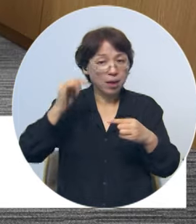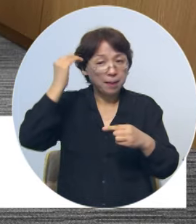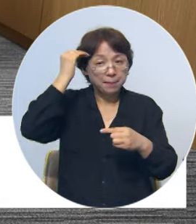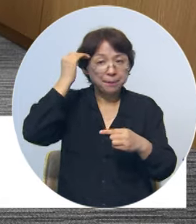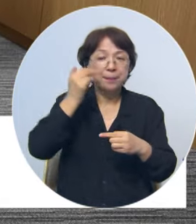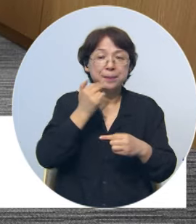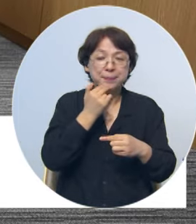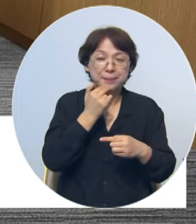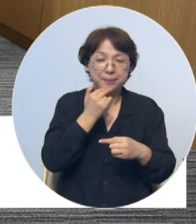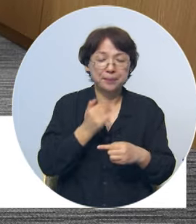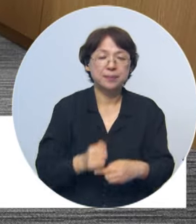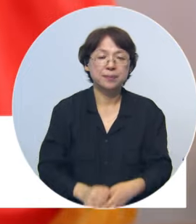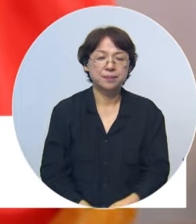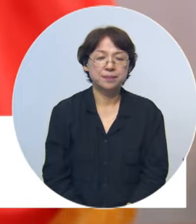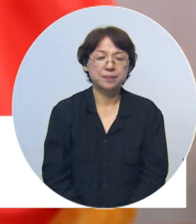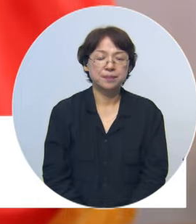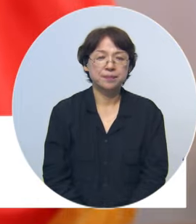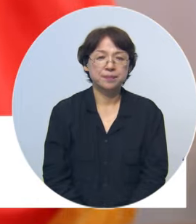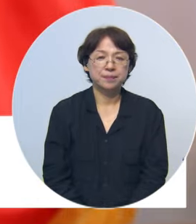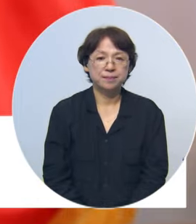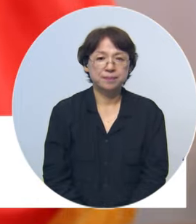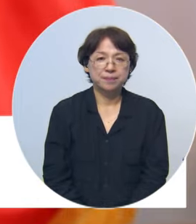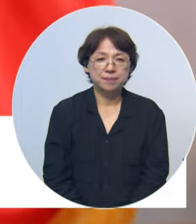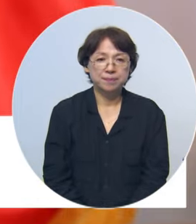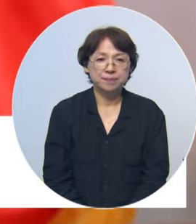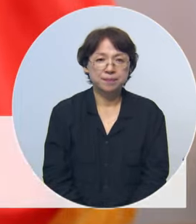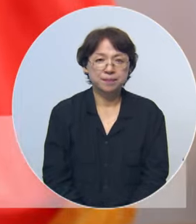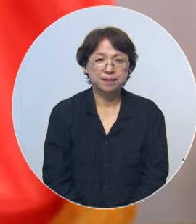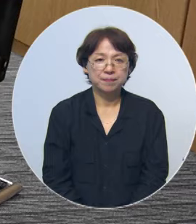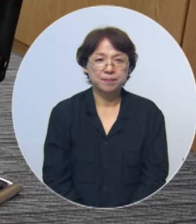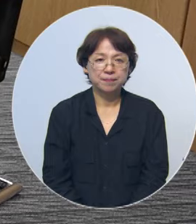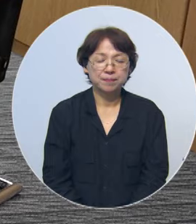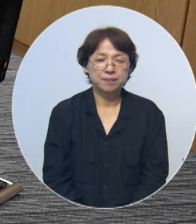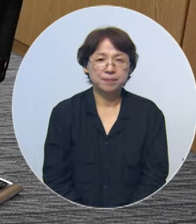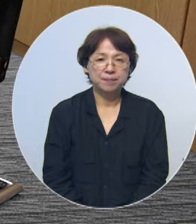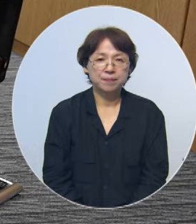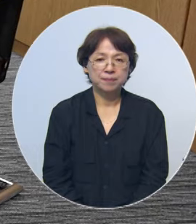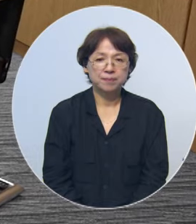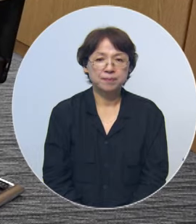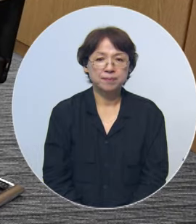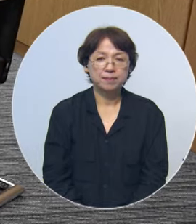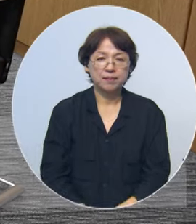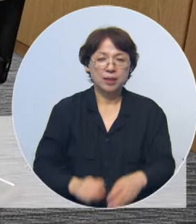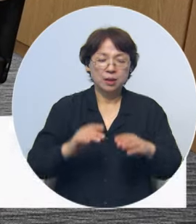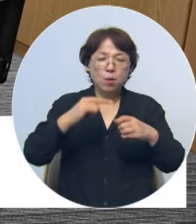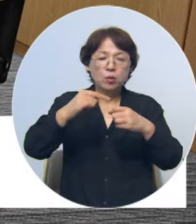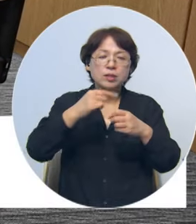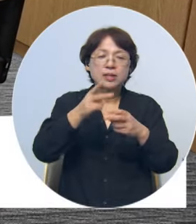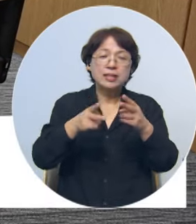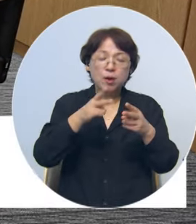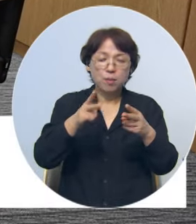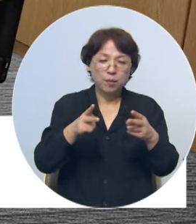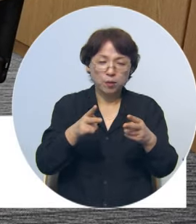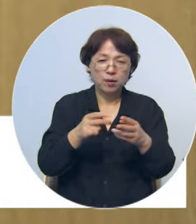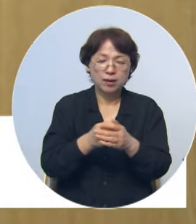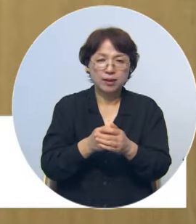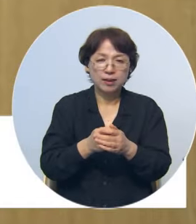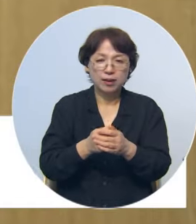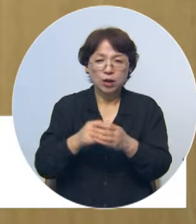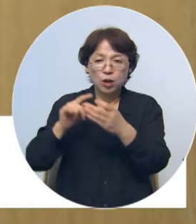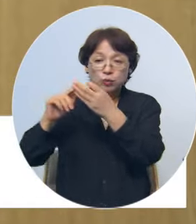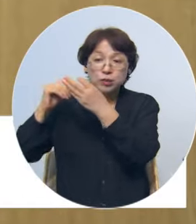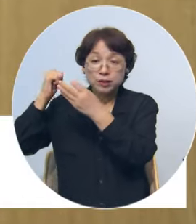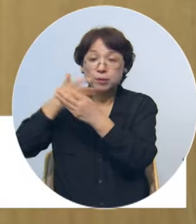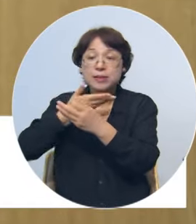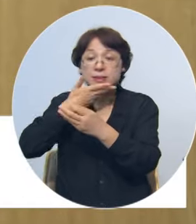bid and on the outcome of the negotiations with us. 네, 이번 원전 사업과 맞물려서 윤석열 대통령이 체코에